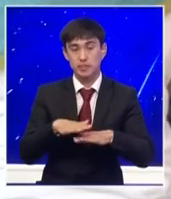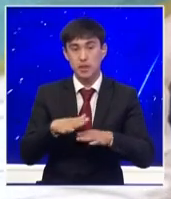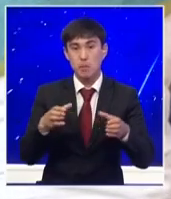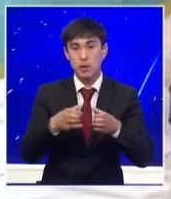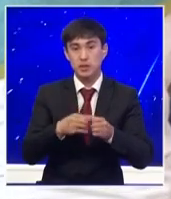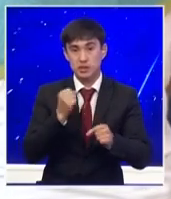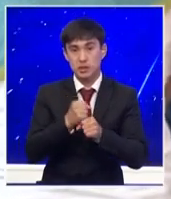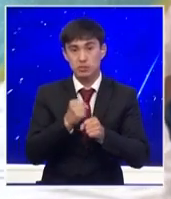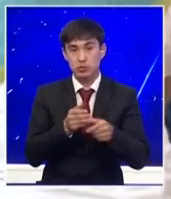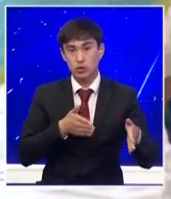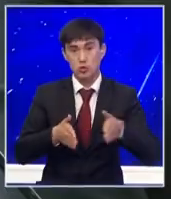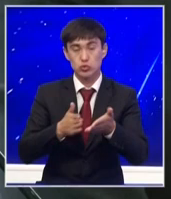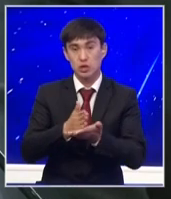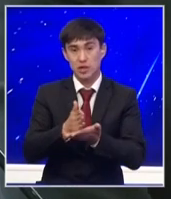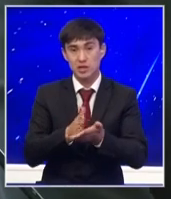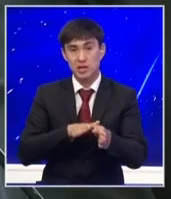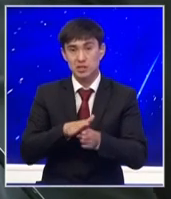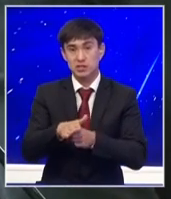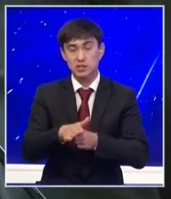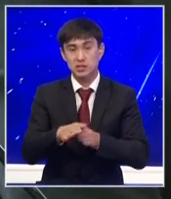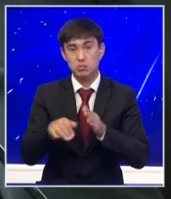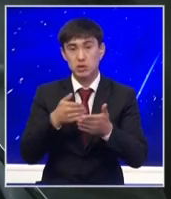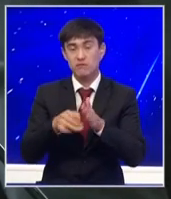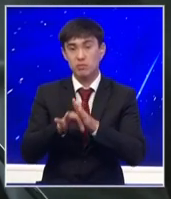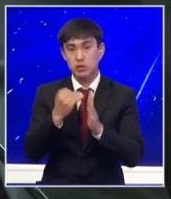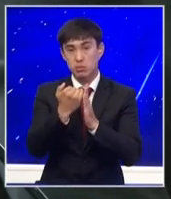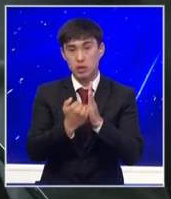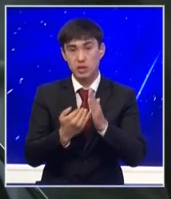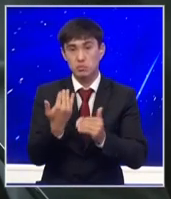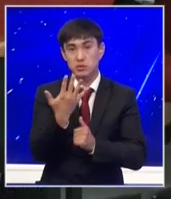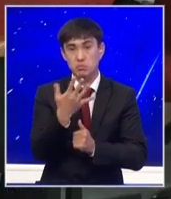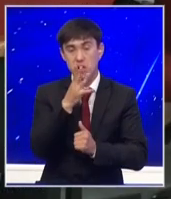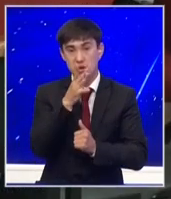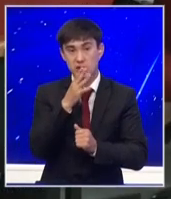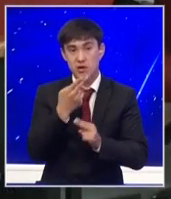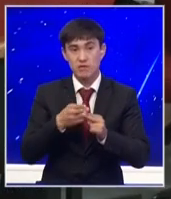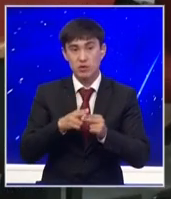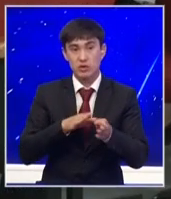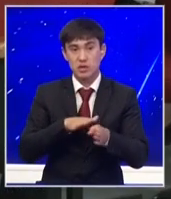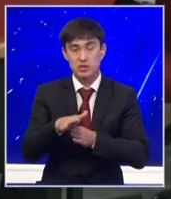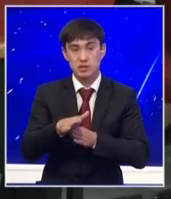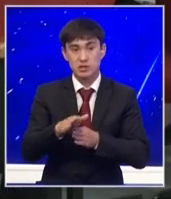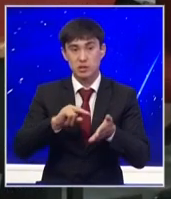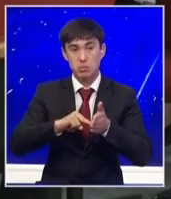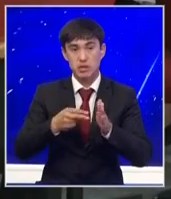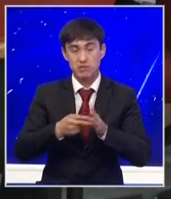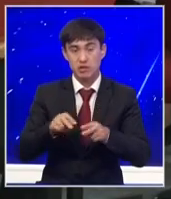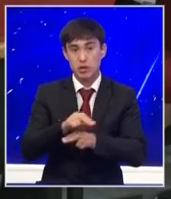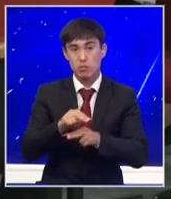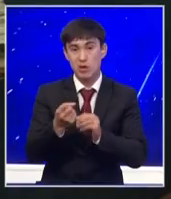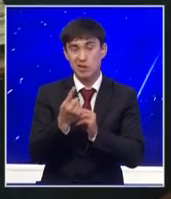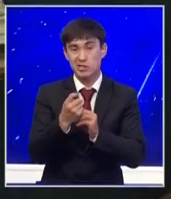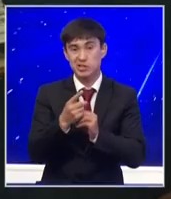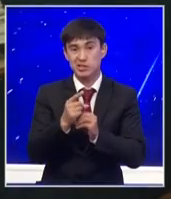уже разработала дорожную карту реализации предвыборной программы на ближайшие пять лет в рамках ее реализации запланировано ремонт